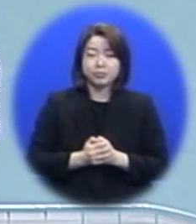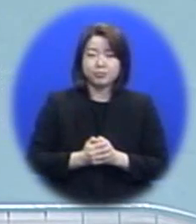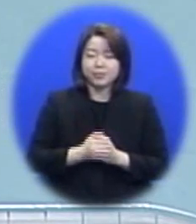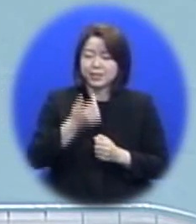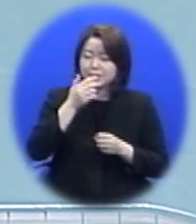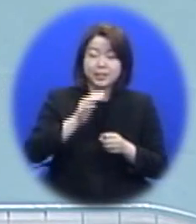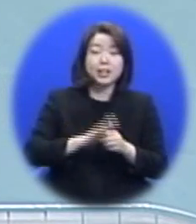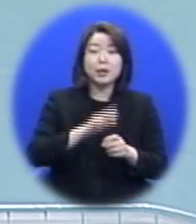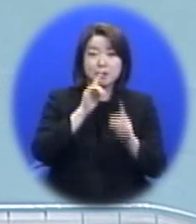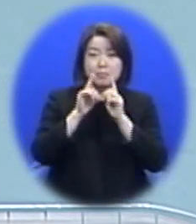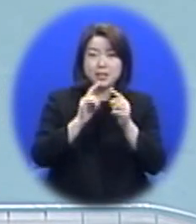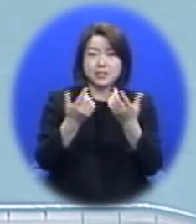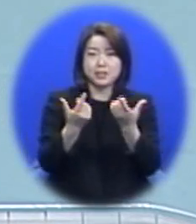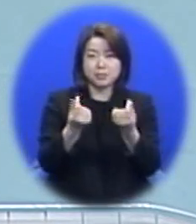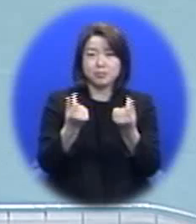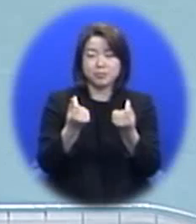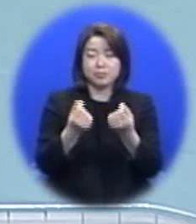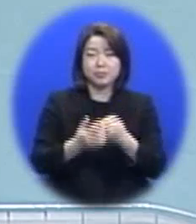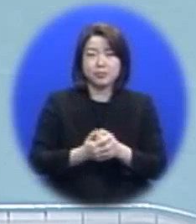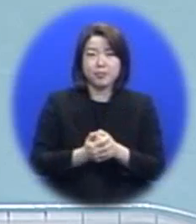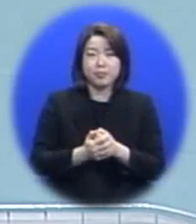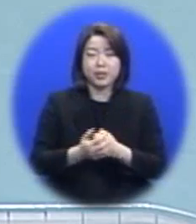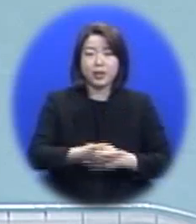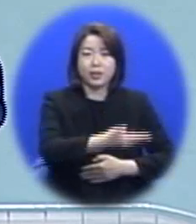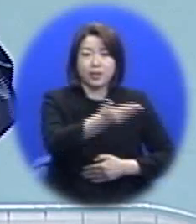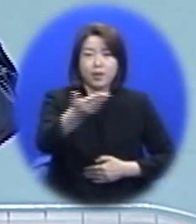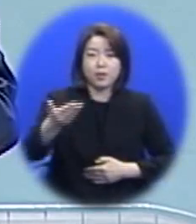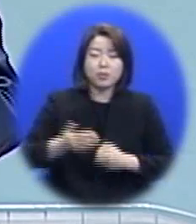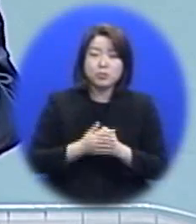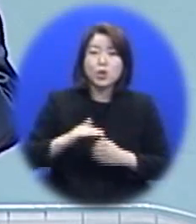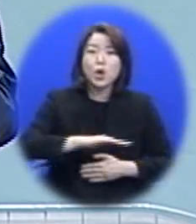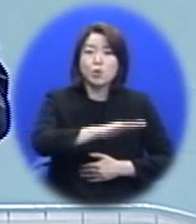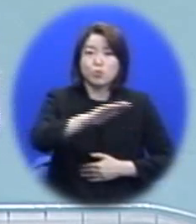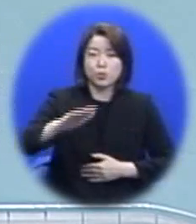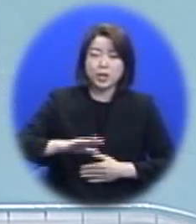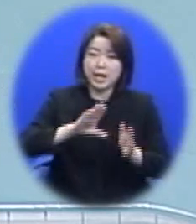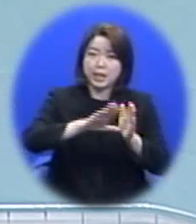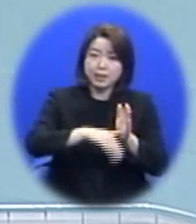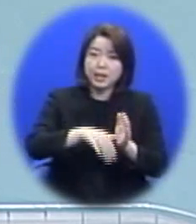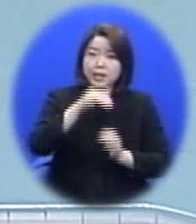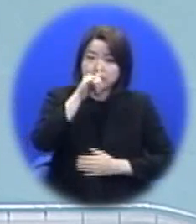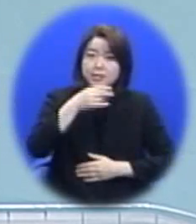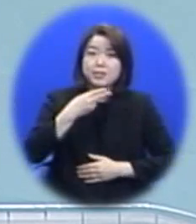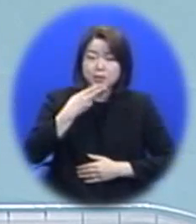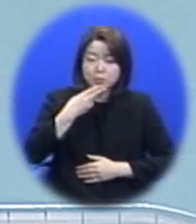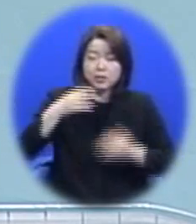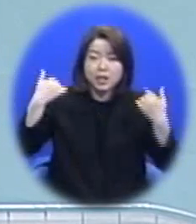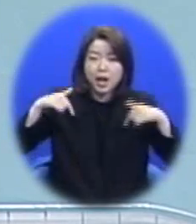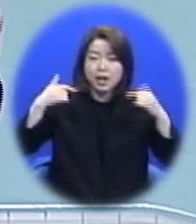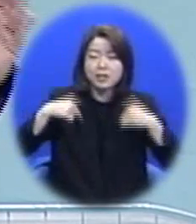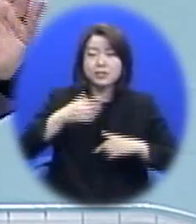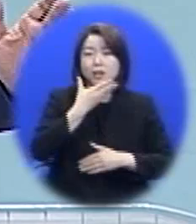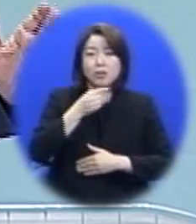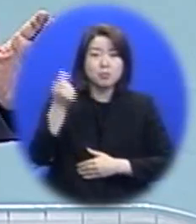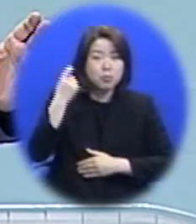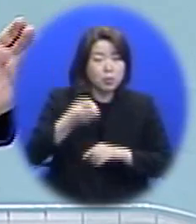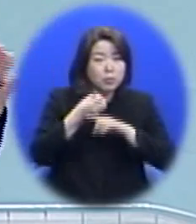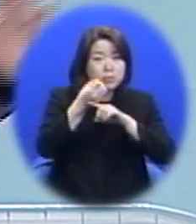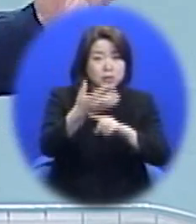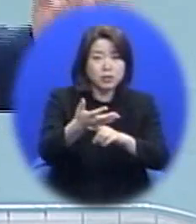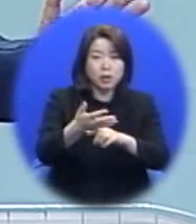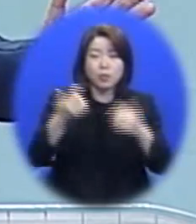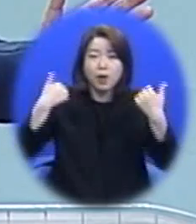기가 막힌 말씀입니다. 여러분 우리가 때를 얻든지 못 얻든지 항상 복음을 전하고 하나님의